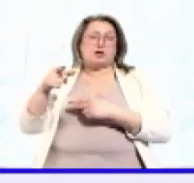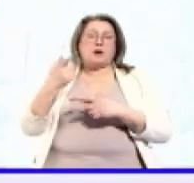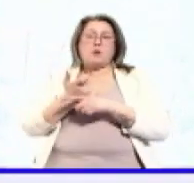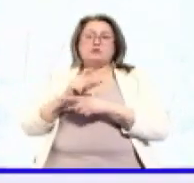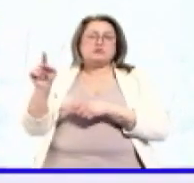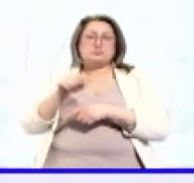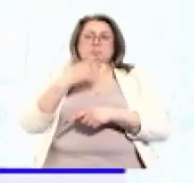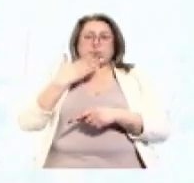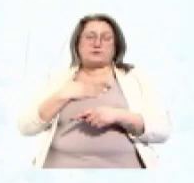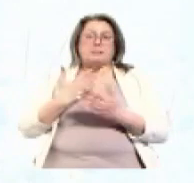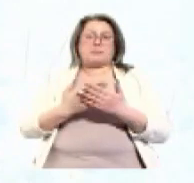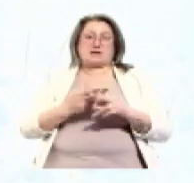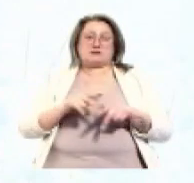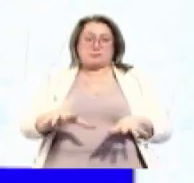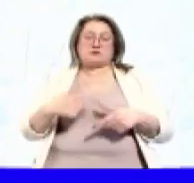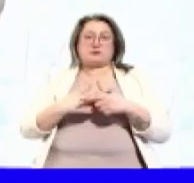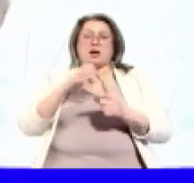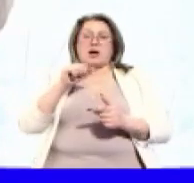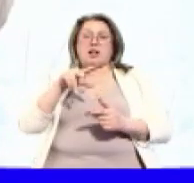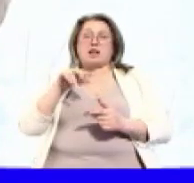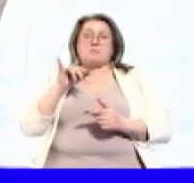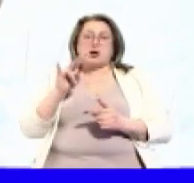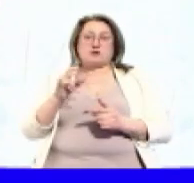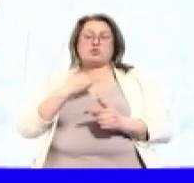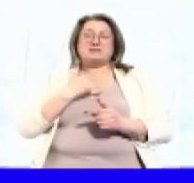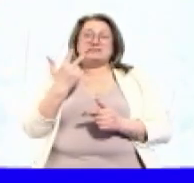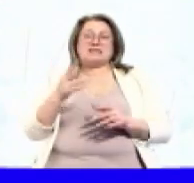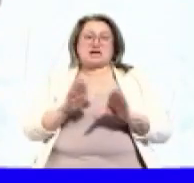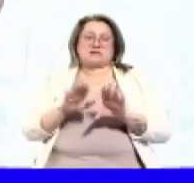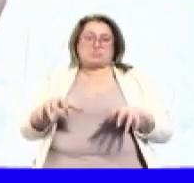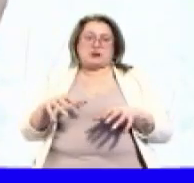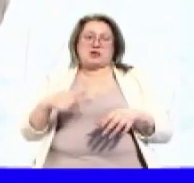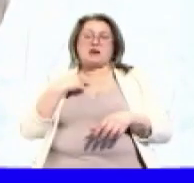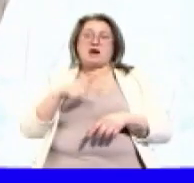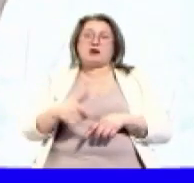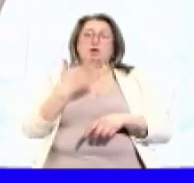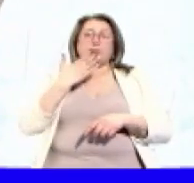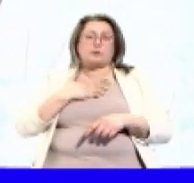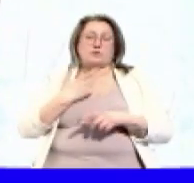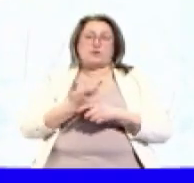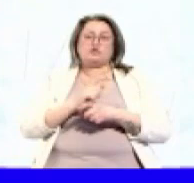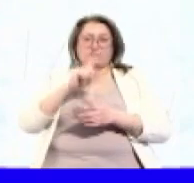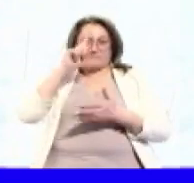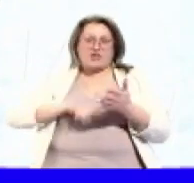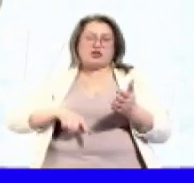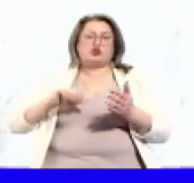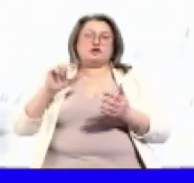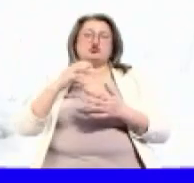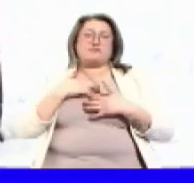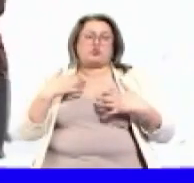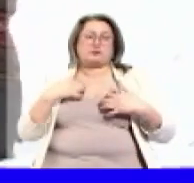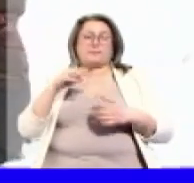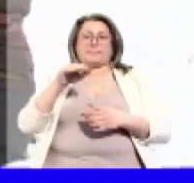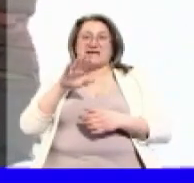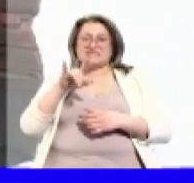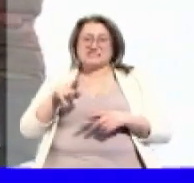очень любил. Например, эту собаку зовут Аламан. У нас три таких пса. Я их люблю. Это очень преданные животные. Тазы,